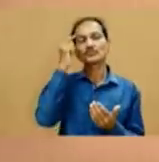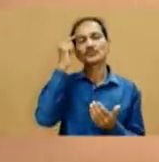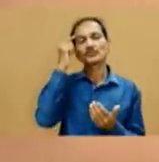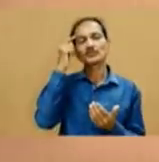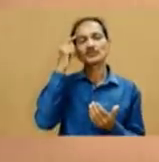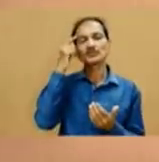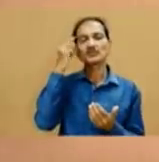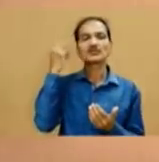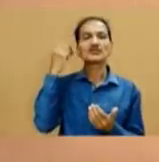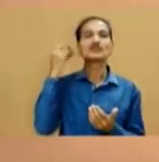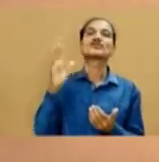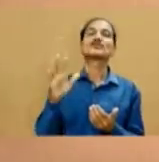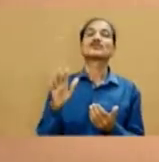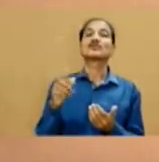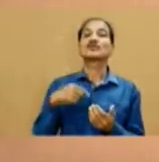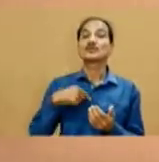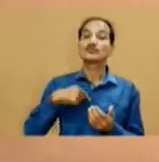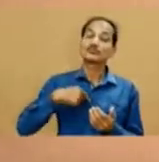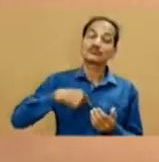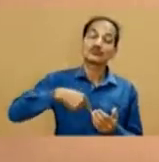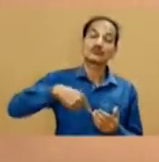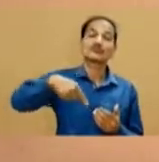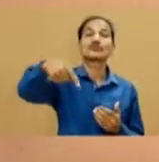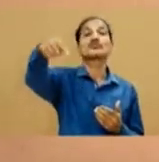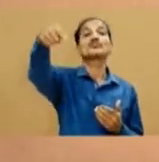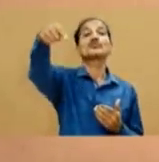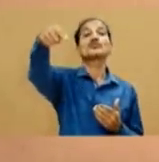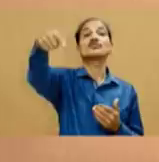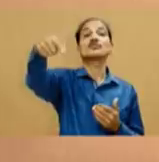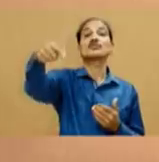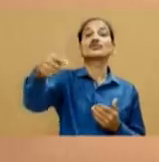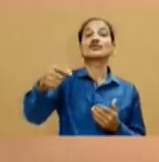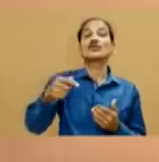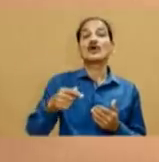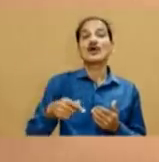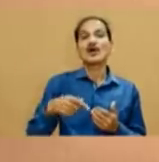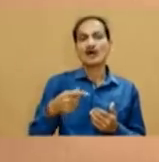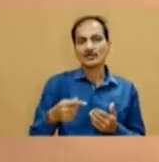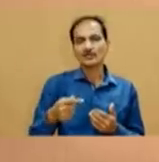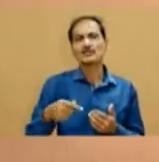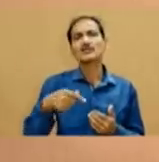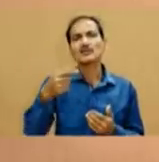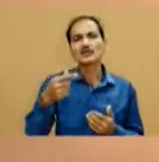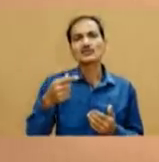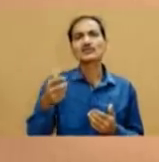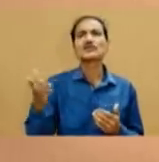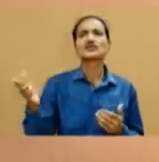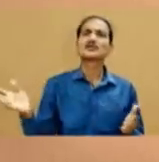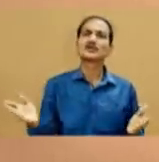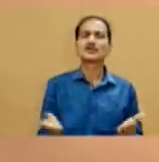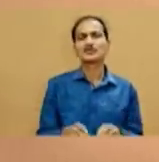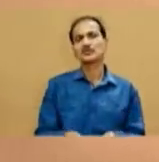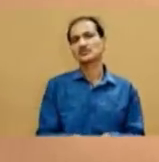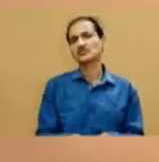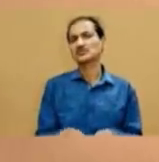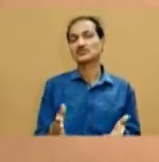ଏଇଟା ଲମ୍ବା ଦୌଡ଼, ଆଜିକାଲି ଭିତରେ ଏଇଟା ସମାପ୍ତ ହୋଇଯିବ ଏଇଟା ଭାବିବା ଭୁଲ। ଏଇ ଲମ୍ବା ଦୌଡ଼ରେ